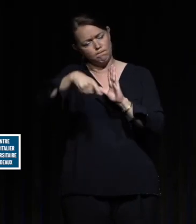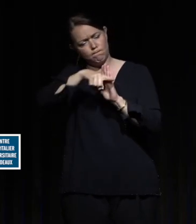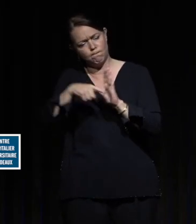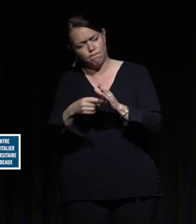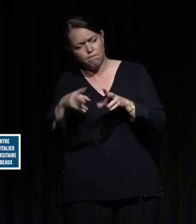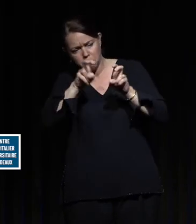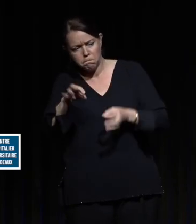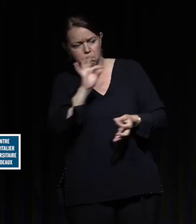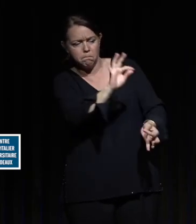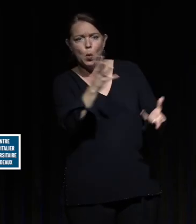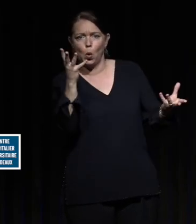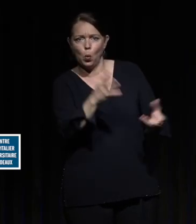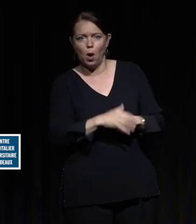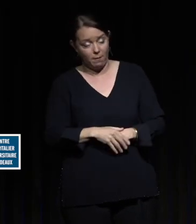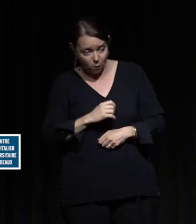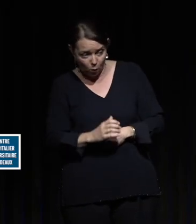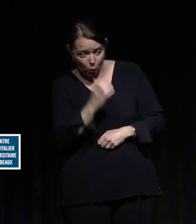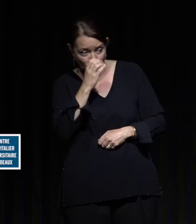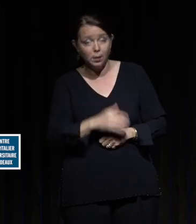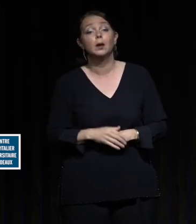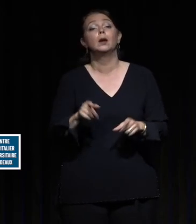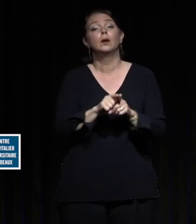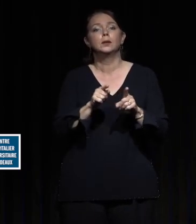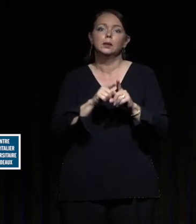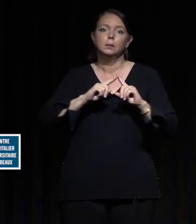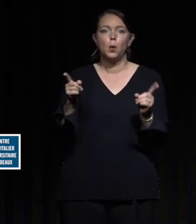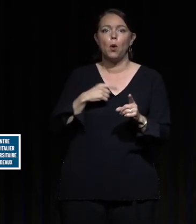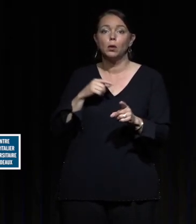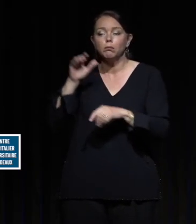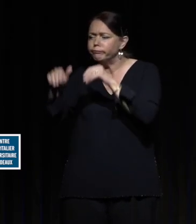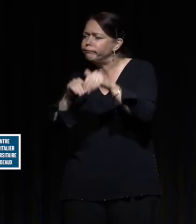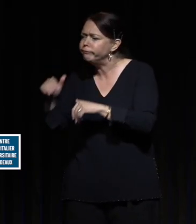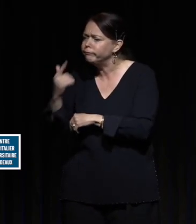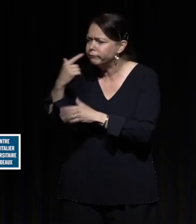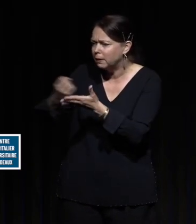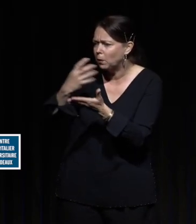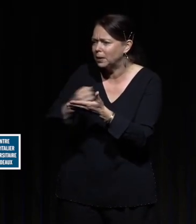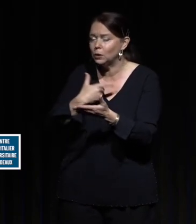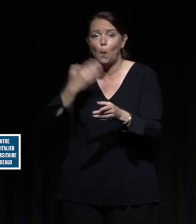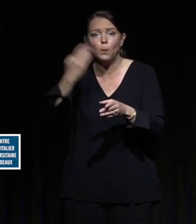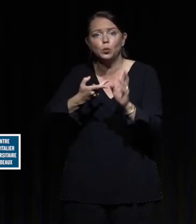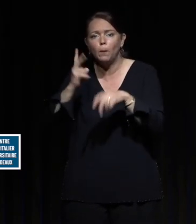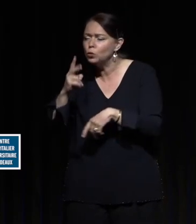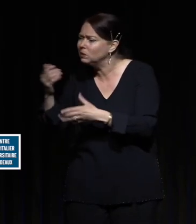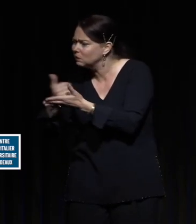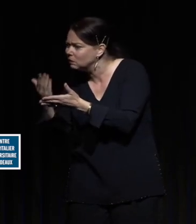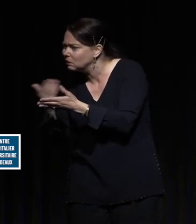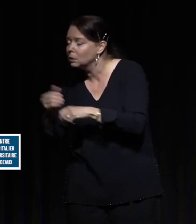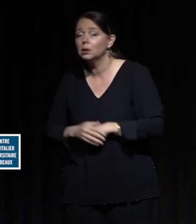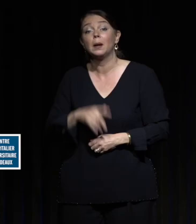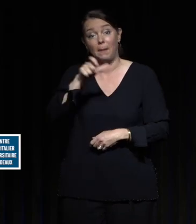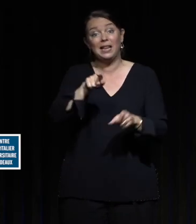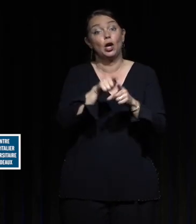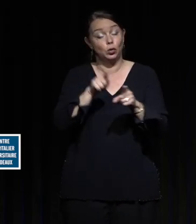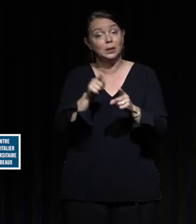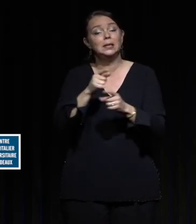pouvoir s'adresser sans faire 100 km à des centres intermédiaires de recours. Les radiologues ont un rôle majeur, mais